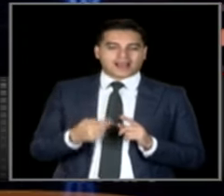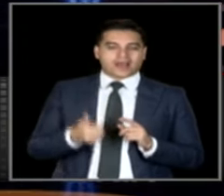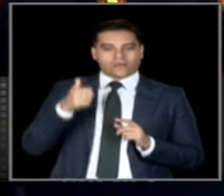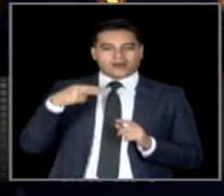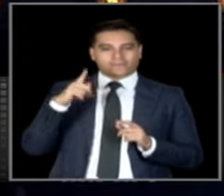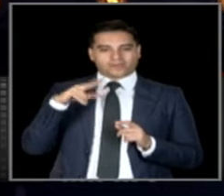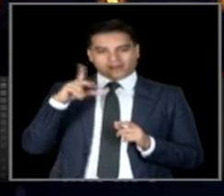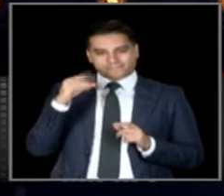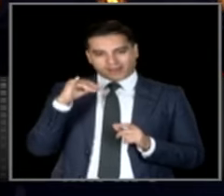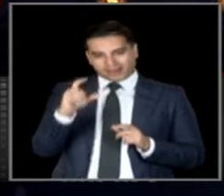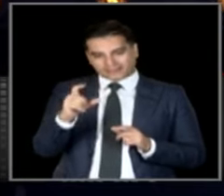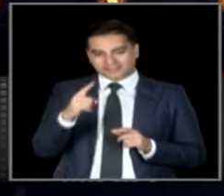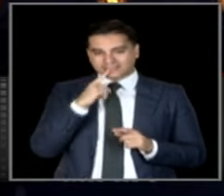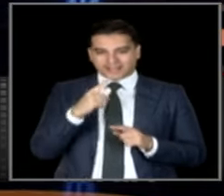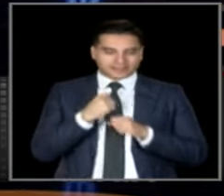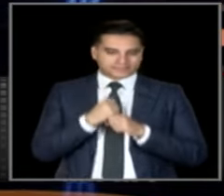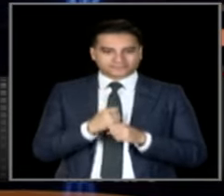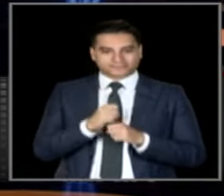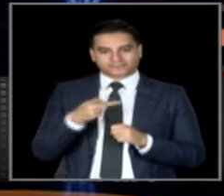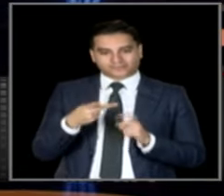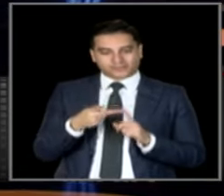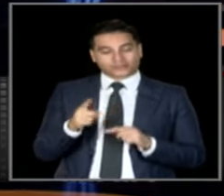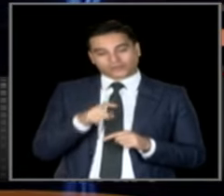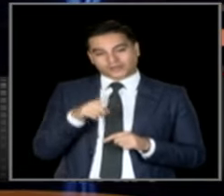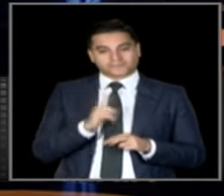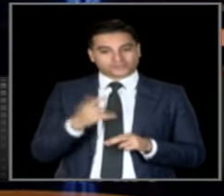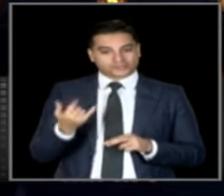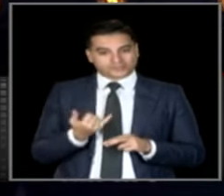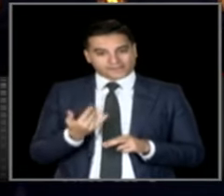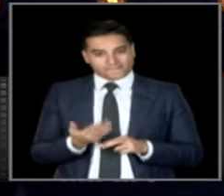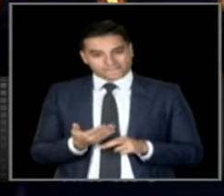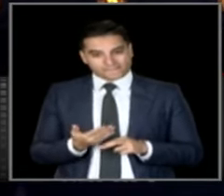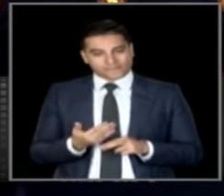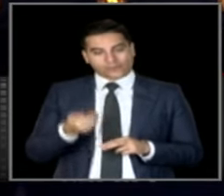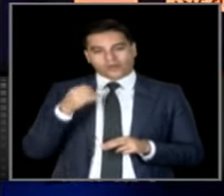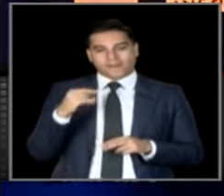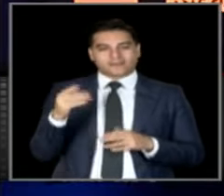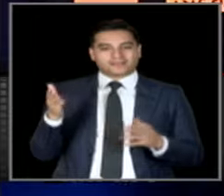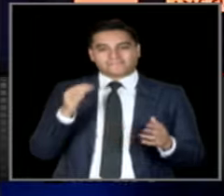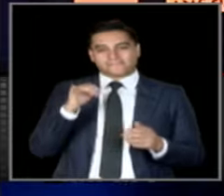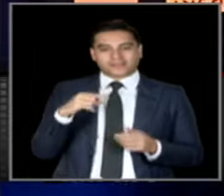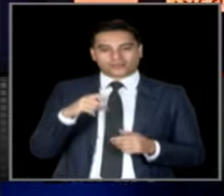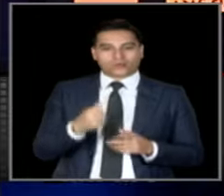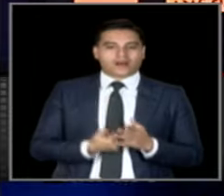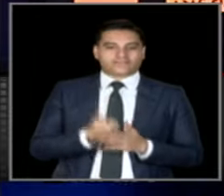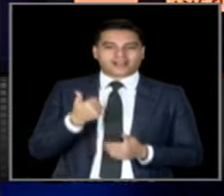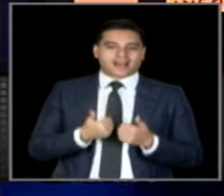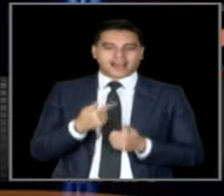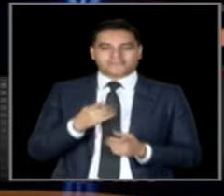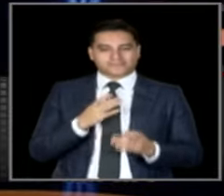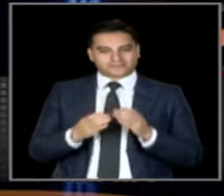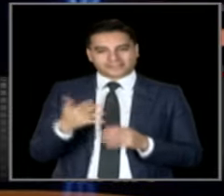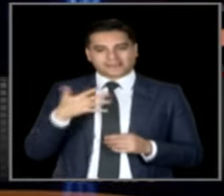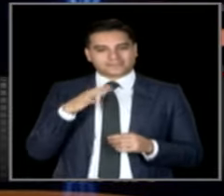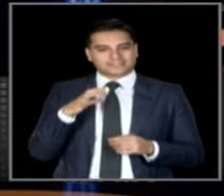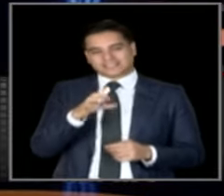سينها امبارح استمر سنه واحده بال سؤال ما كانش سهل واحمد محمد افضل لاعب في ماتش النهارده